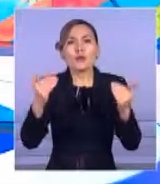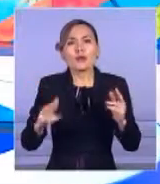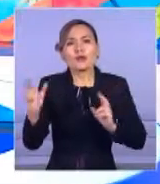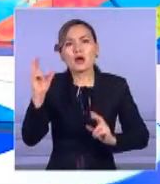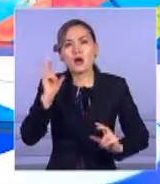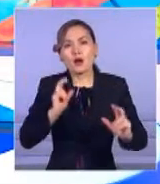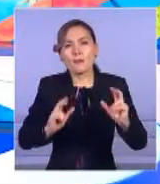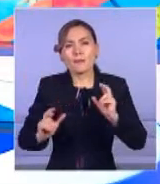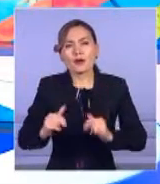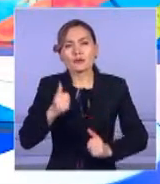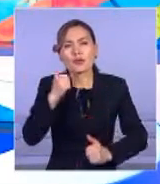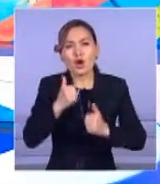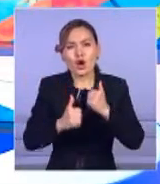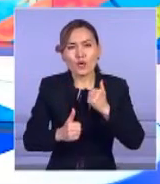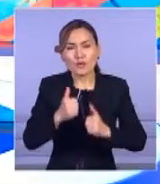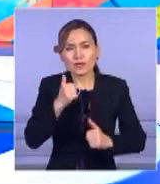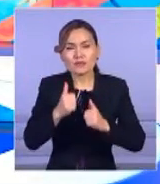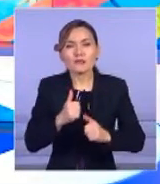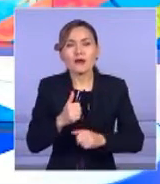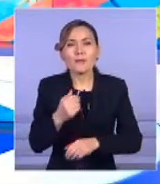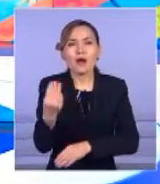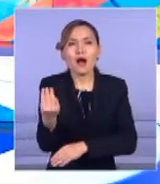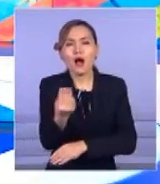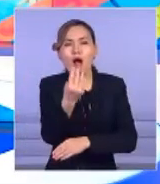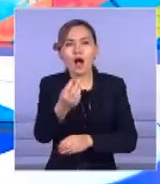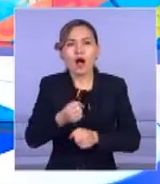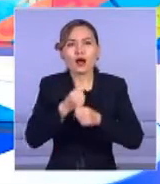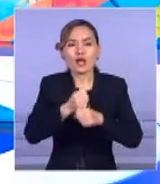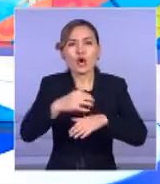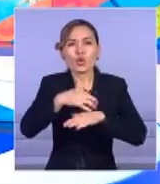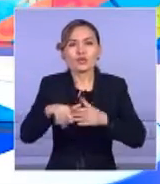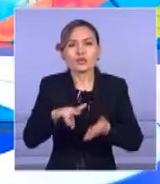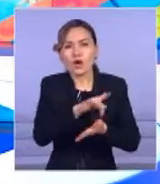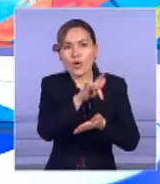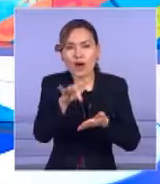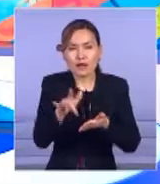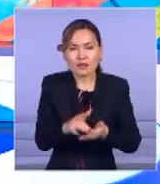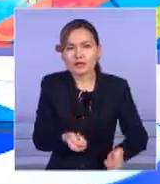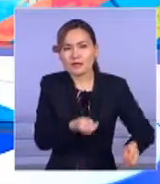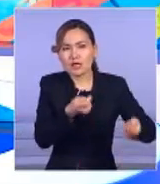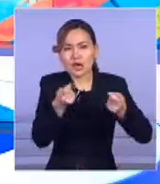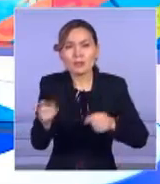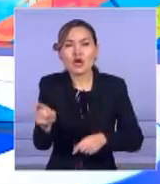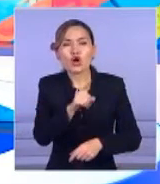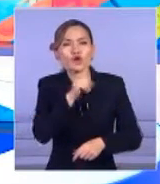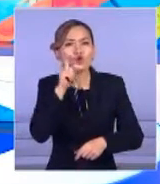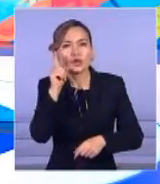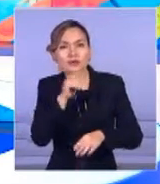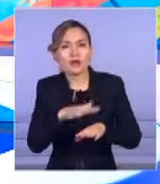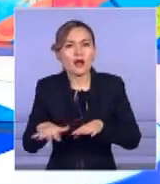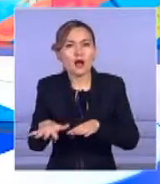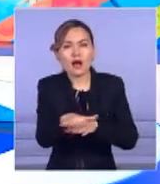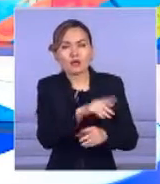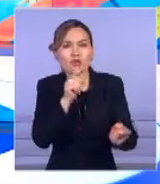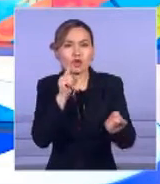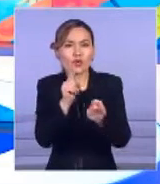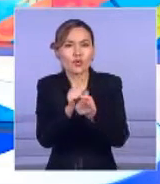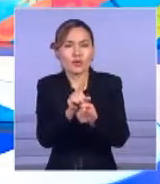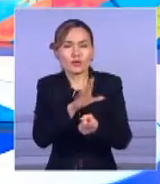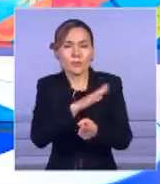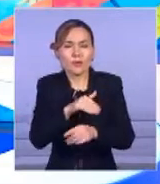Бүгін универсиада алау Көкшетауға жетті. Оны қала тұрғындары салтанатты түрде күтіп алып, жергілікті жастар алауды шаһардың барлық көшелерімен алып